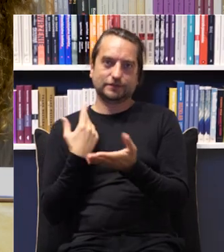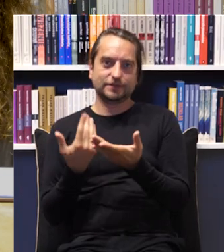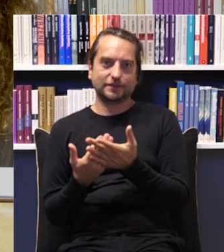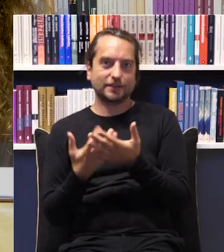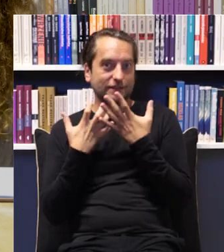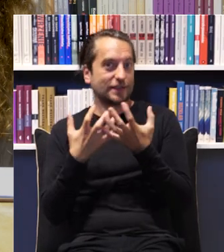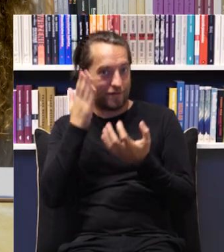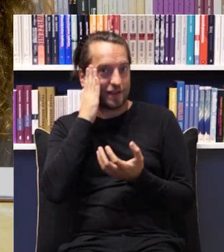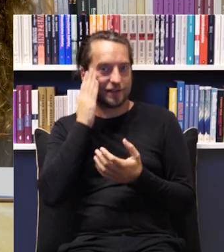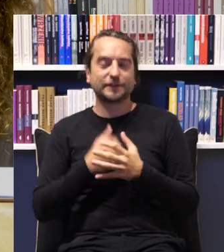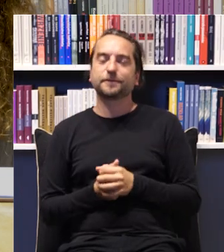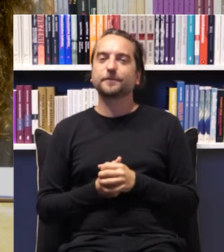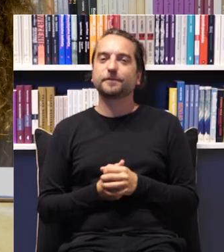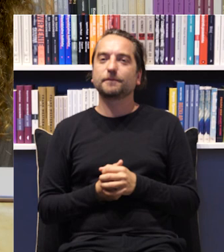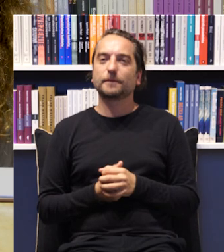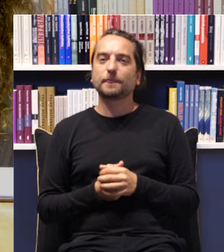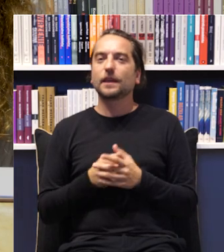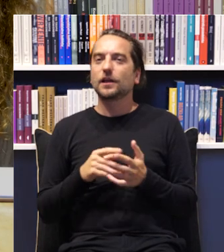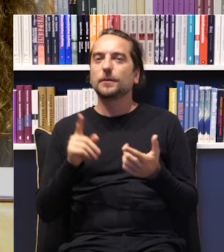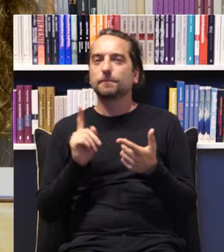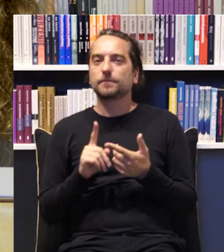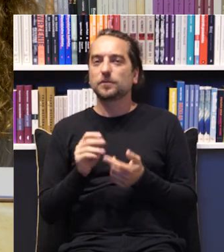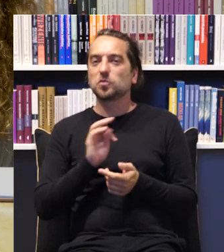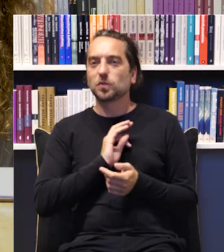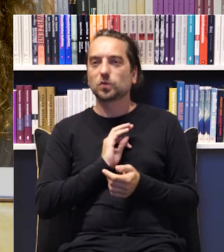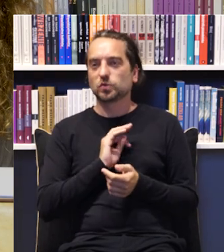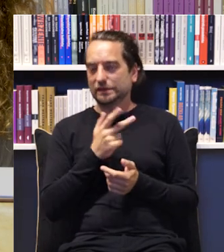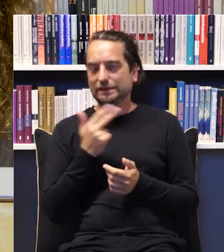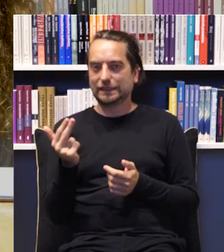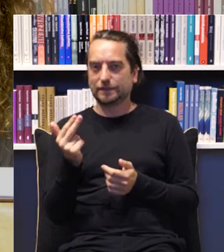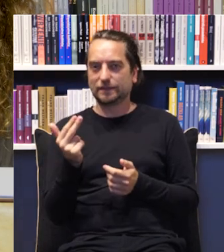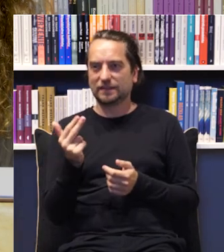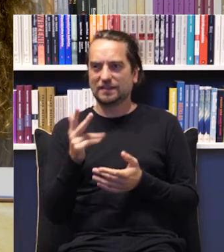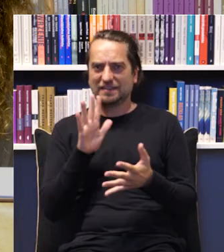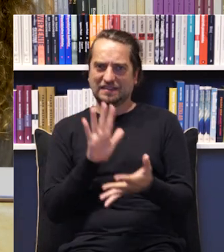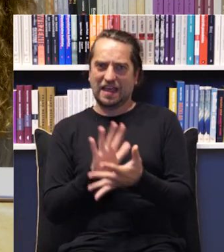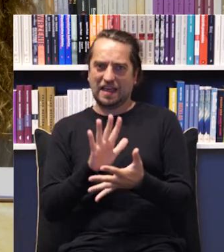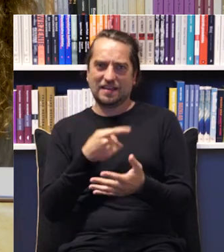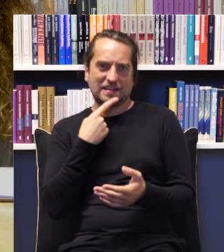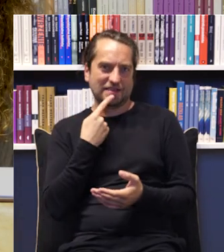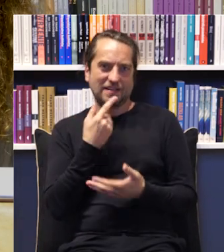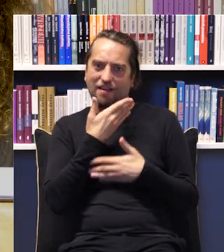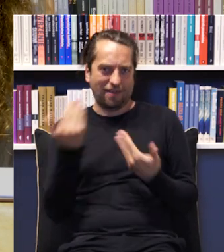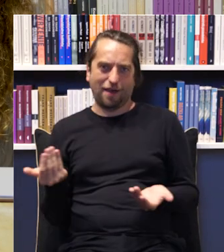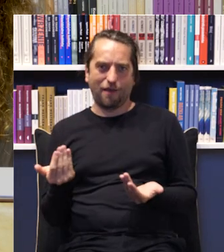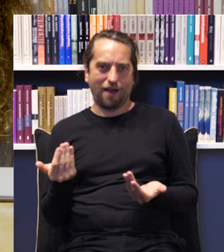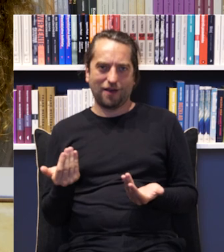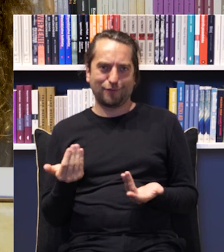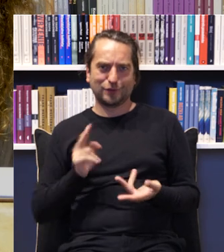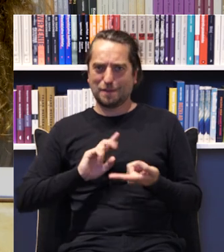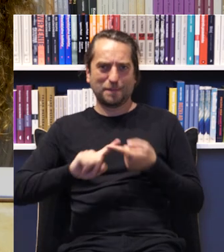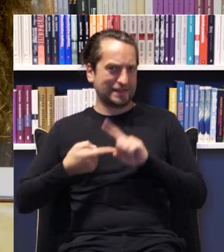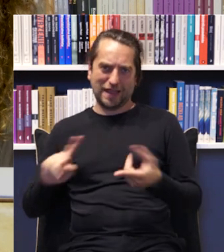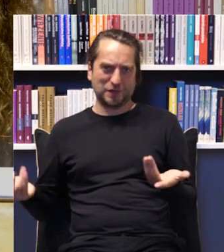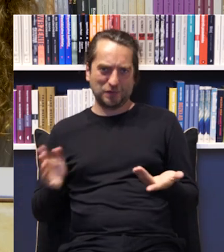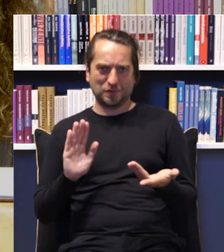jakby moje zdanie, to znaczy mój hot take jest taki, że no nie ma tych cech. Znaczy no nikt ich nie wyróżnił, bo to jest po prostu bez sensu,